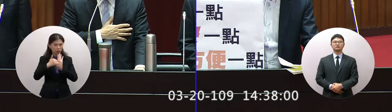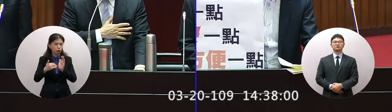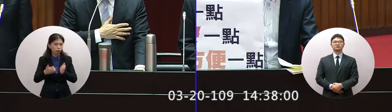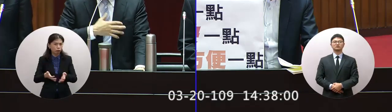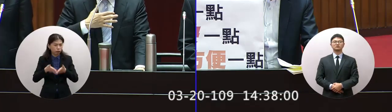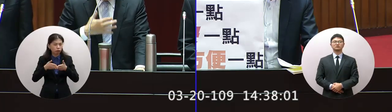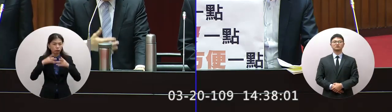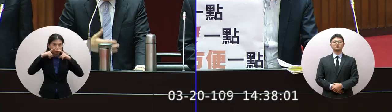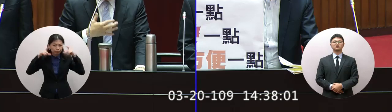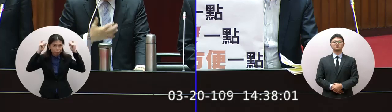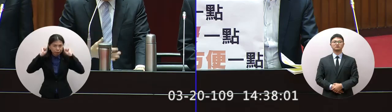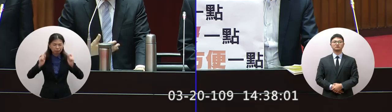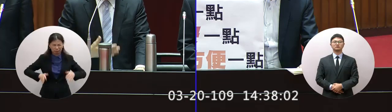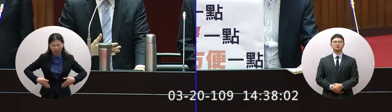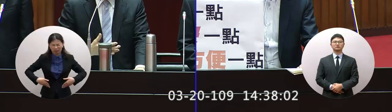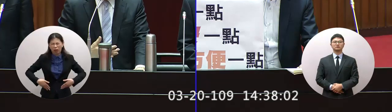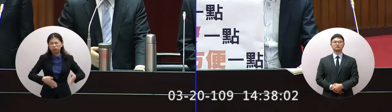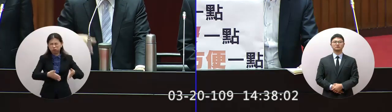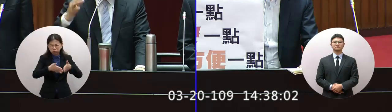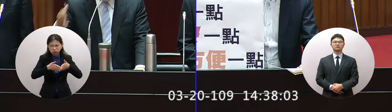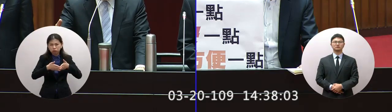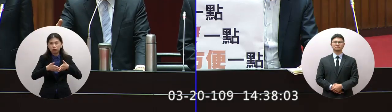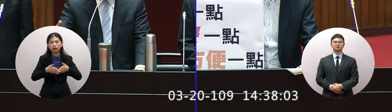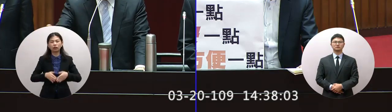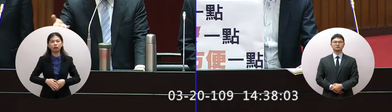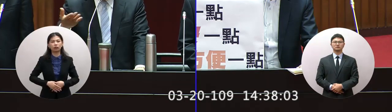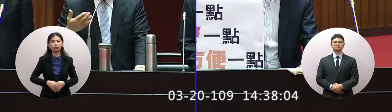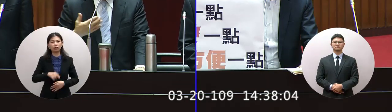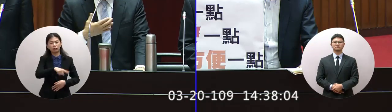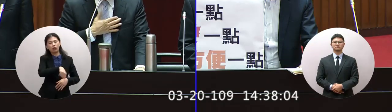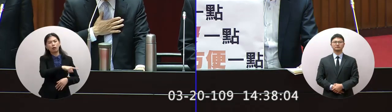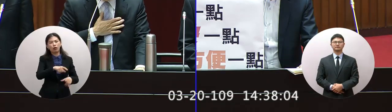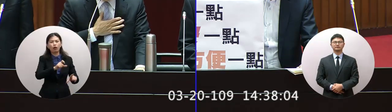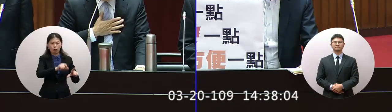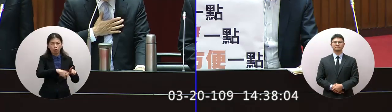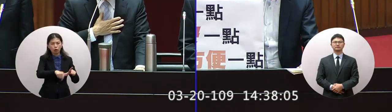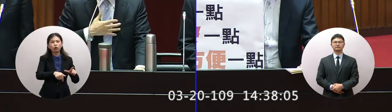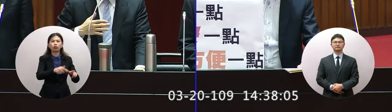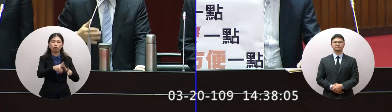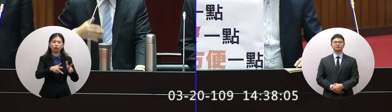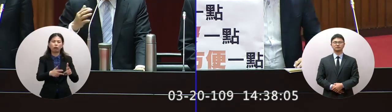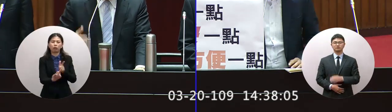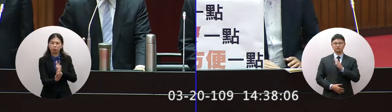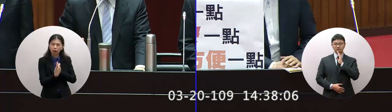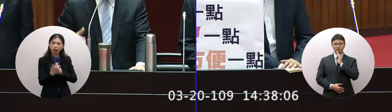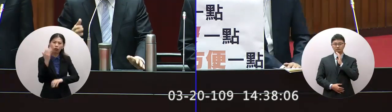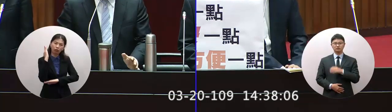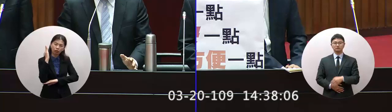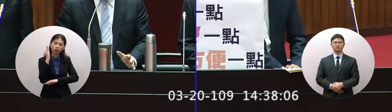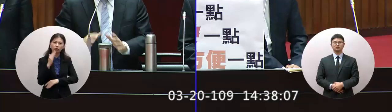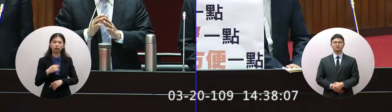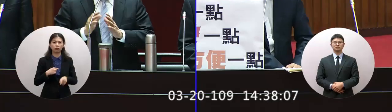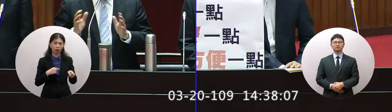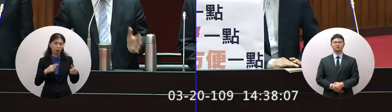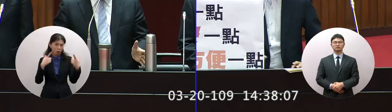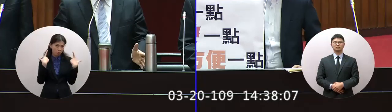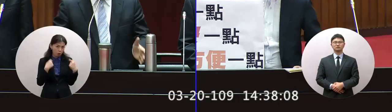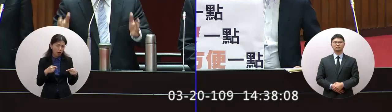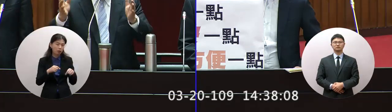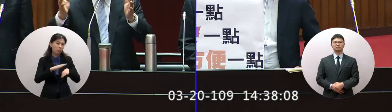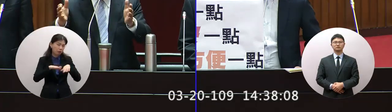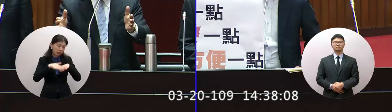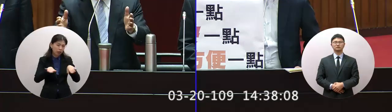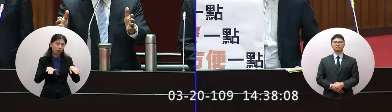及口罩非常急迫需要，业者也是配合政府的， 没错啊。 所以这不是业者